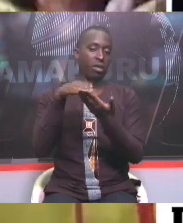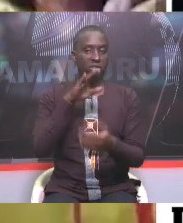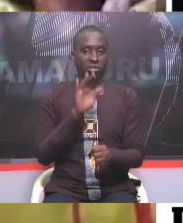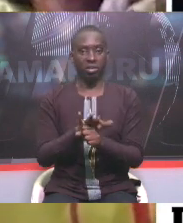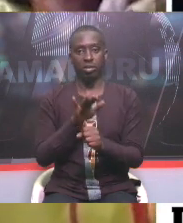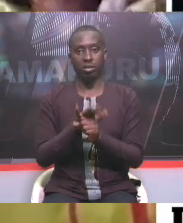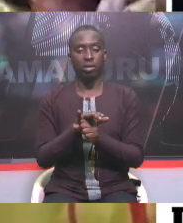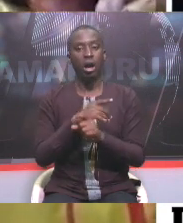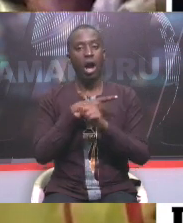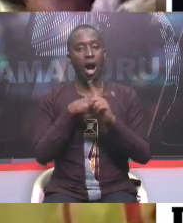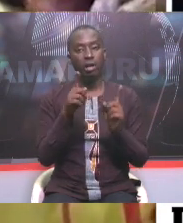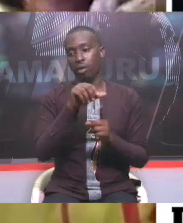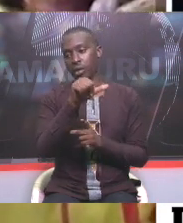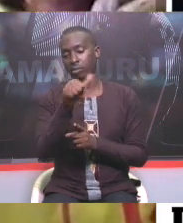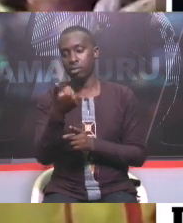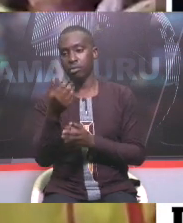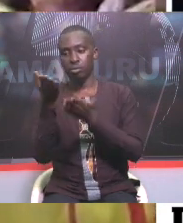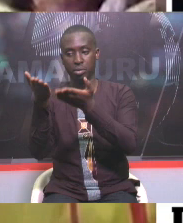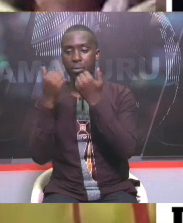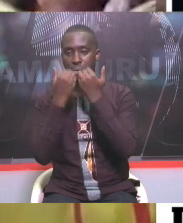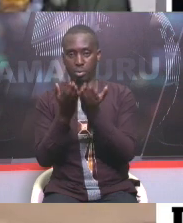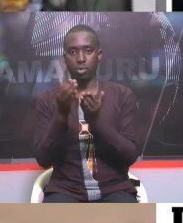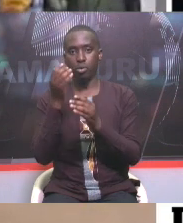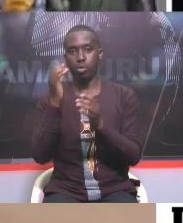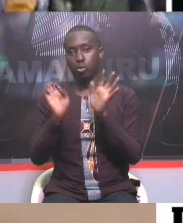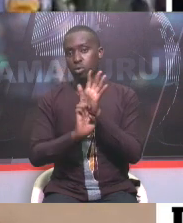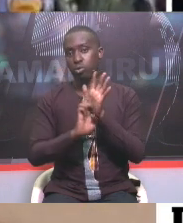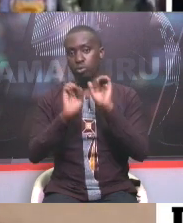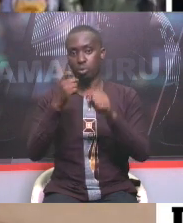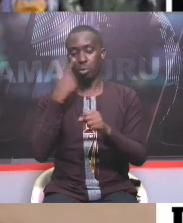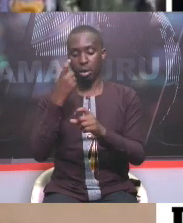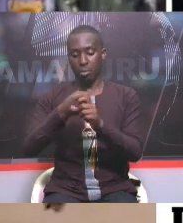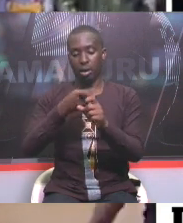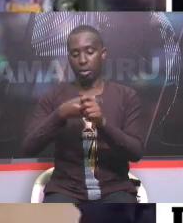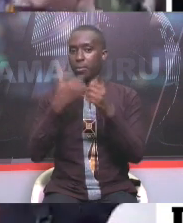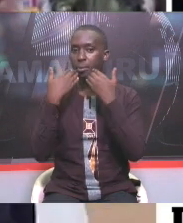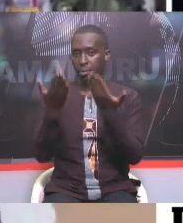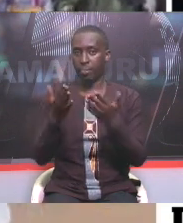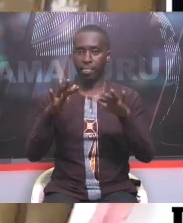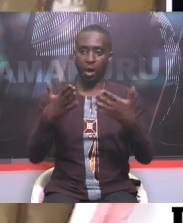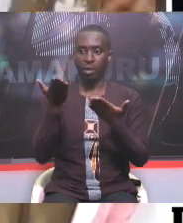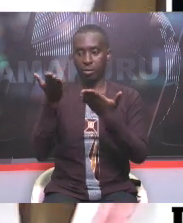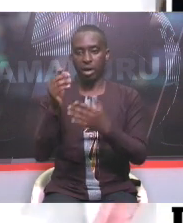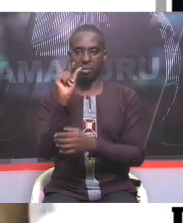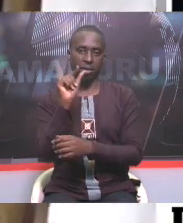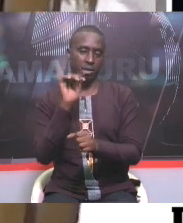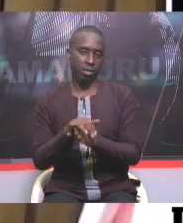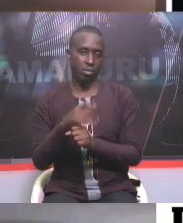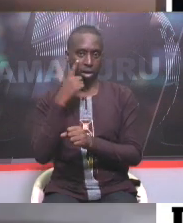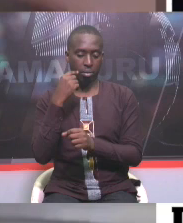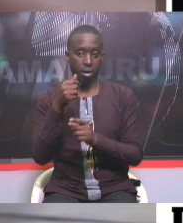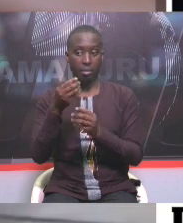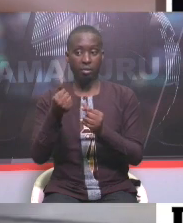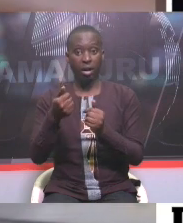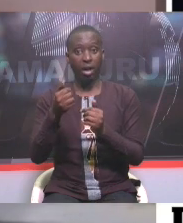supply iri hejuru, ariko hari ibidahari. Ni urugero yenda ushobora gusanga ibirayi nta bihaba cyangwa bihaba ari bike, ugasanga igiciro